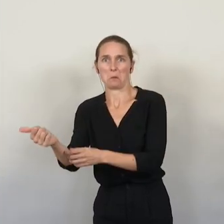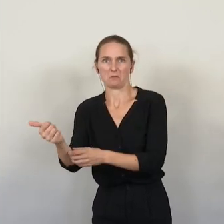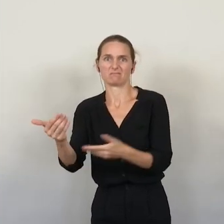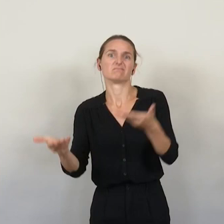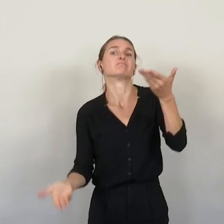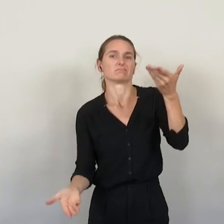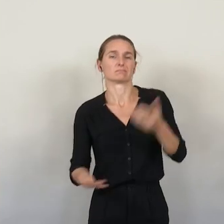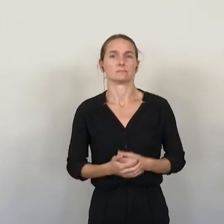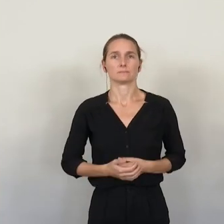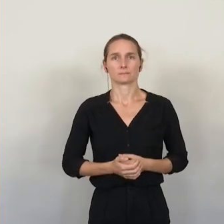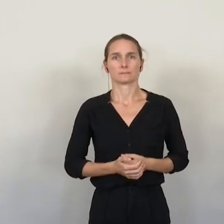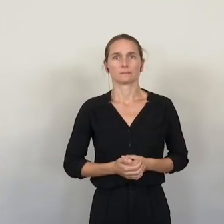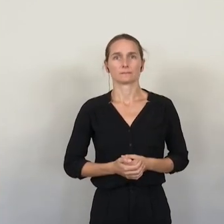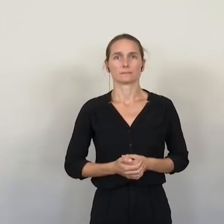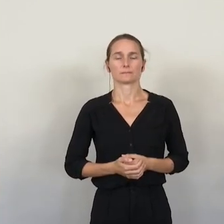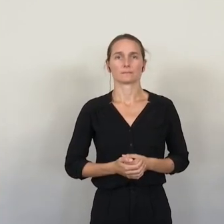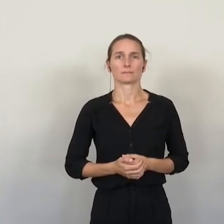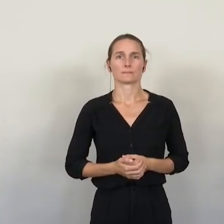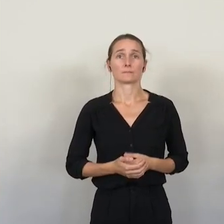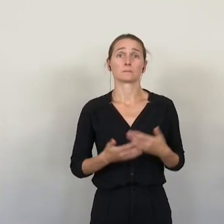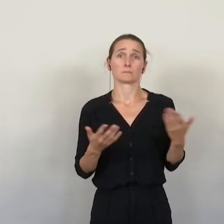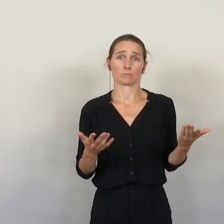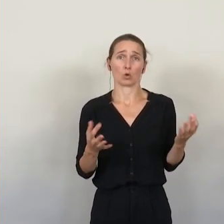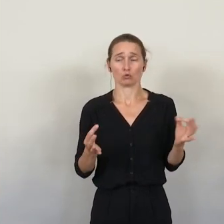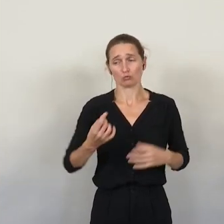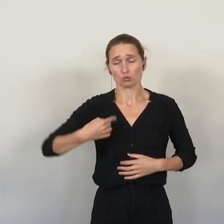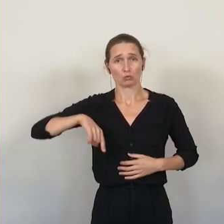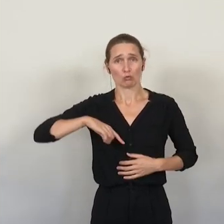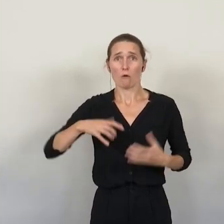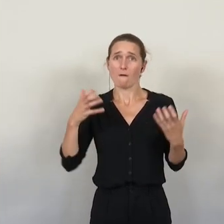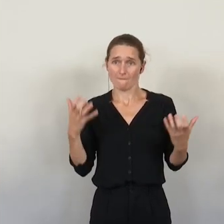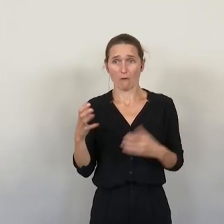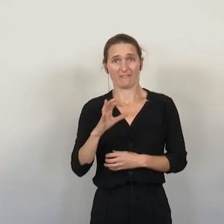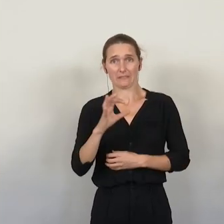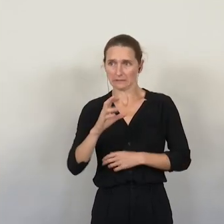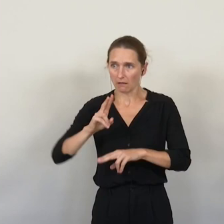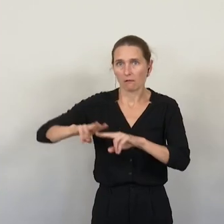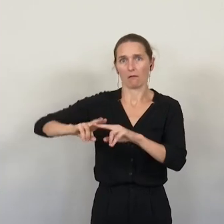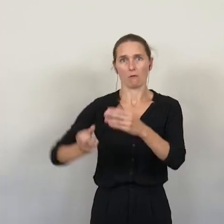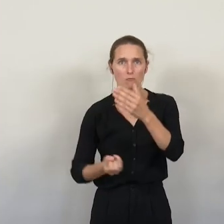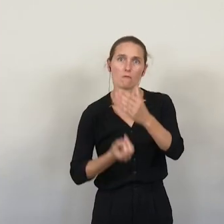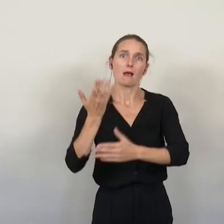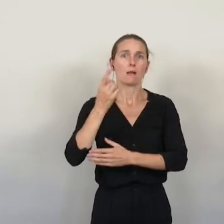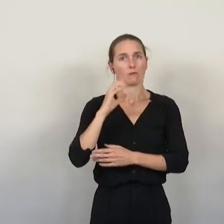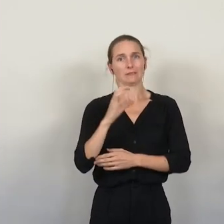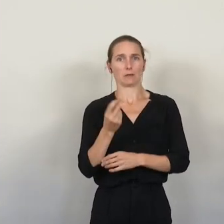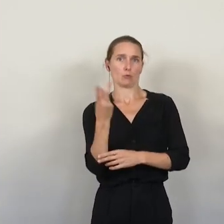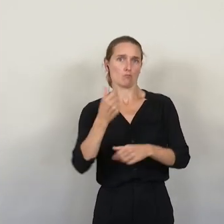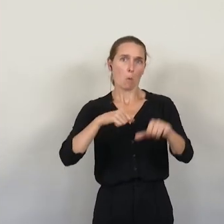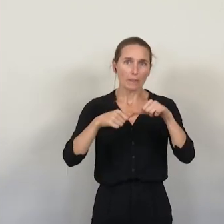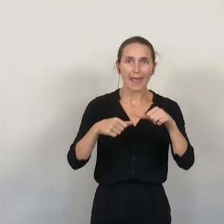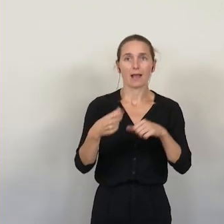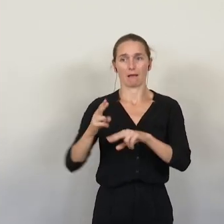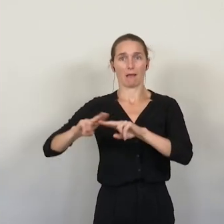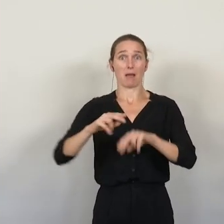avons fait d'un un vrai enjeu du renouvellement du parc pour des toilettes plus modernes plus faciles à entretenir